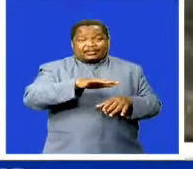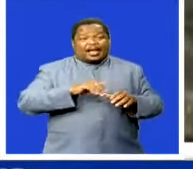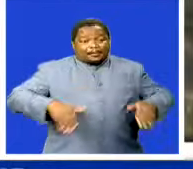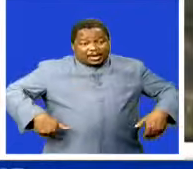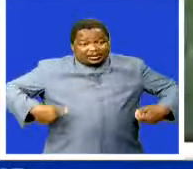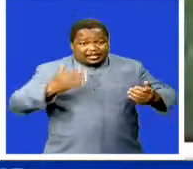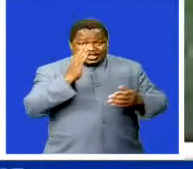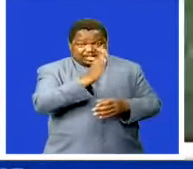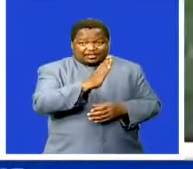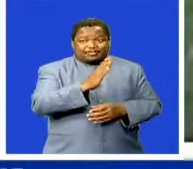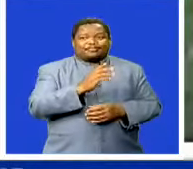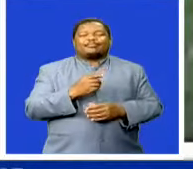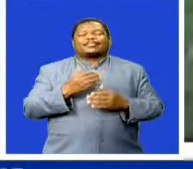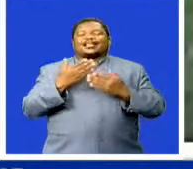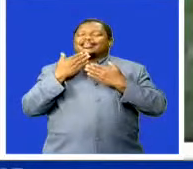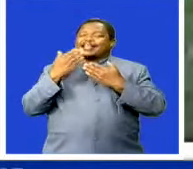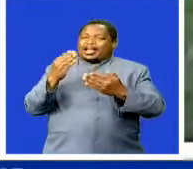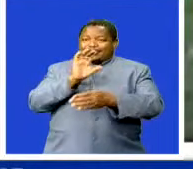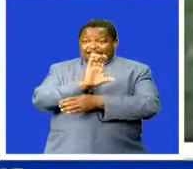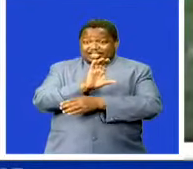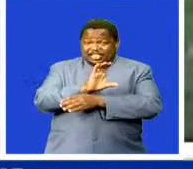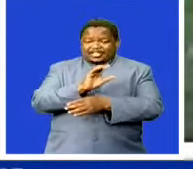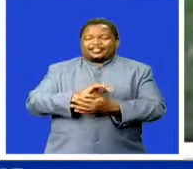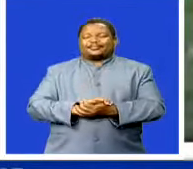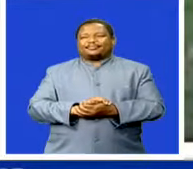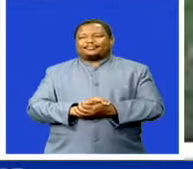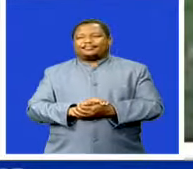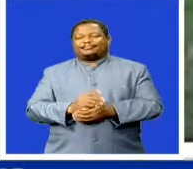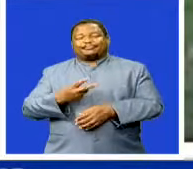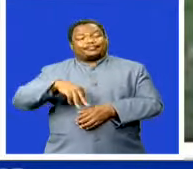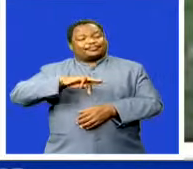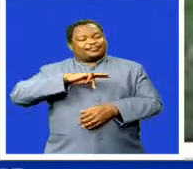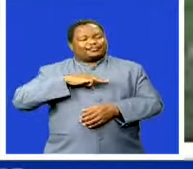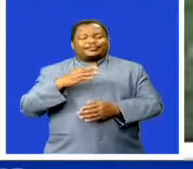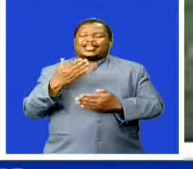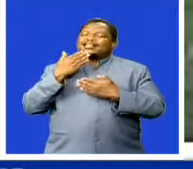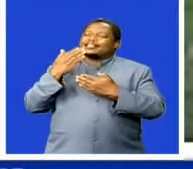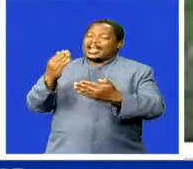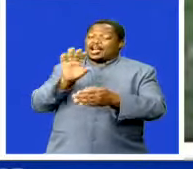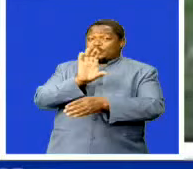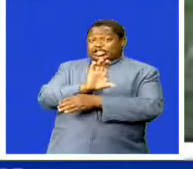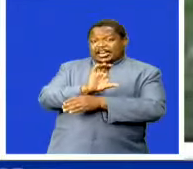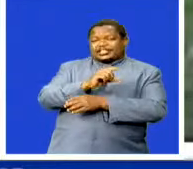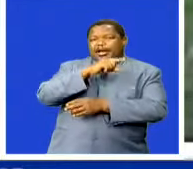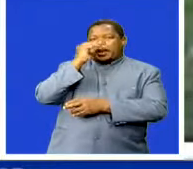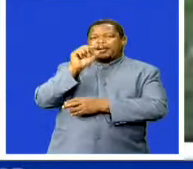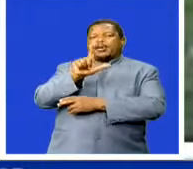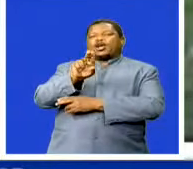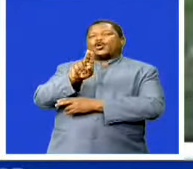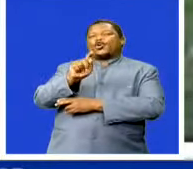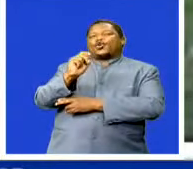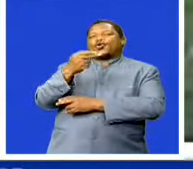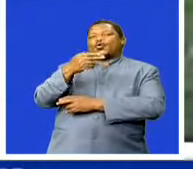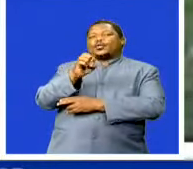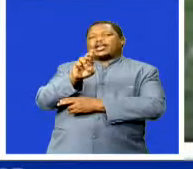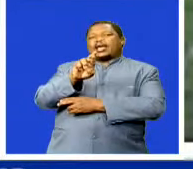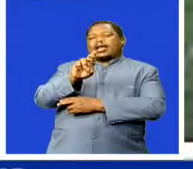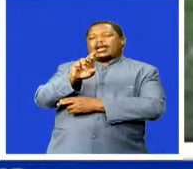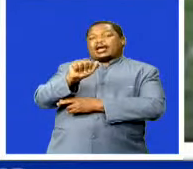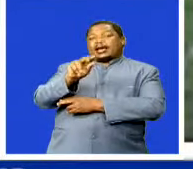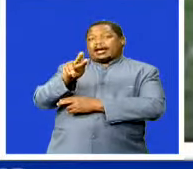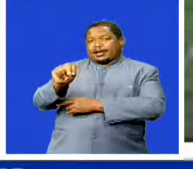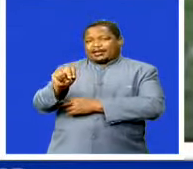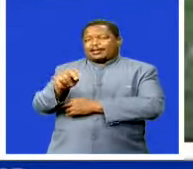bandla Ngibonga kakhulu kuleli bandla laseluthela kwangathi uNkulunkulu wemusa angababusisa